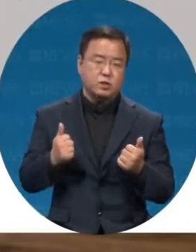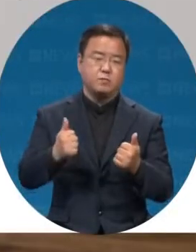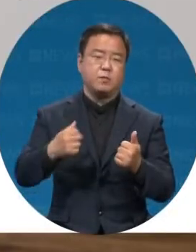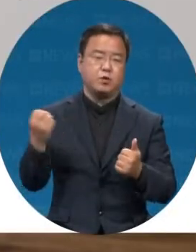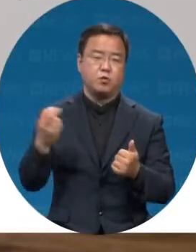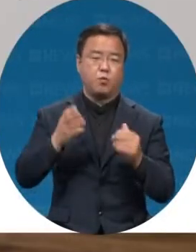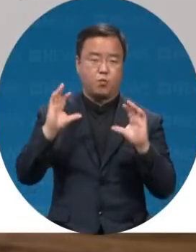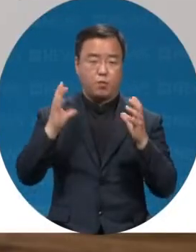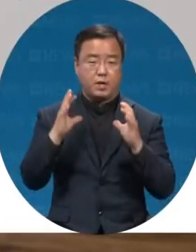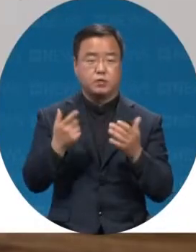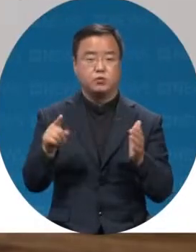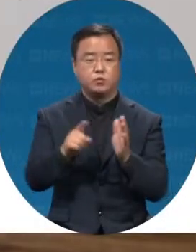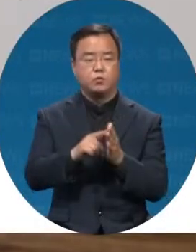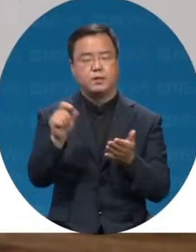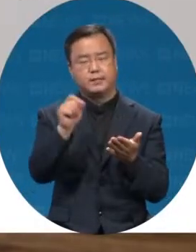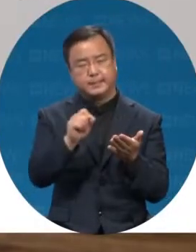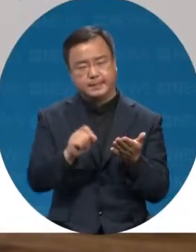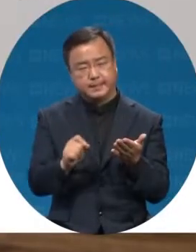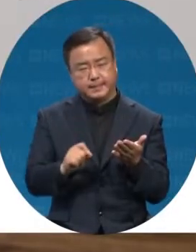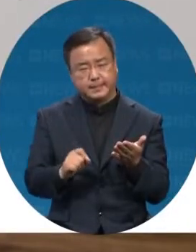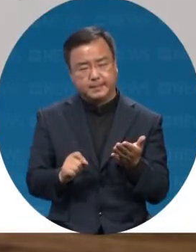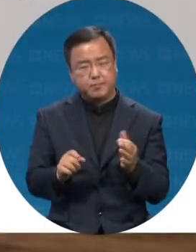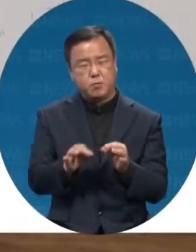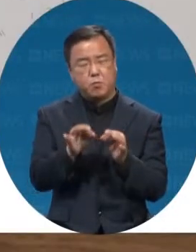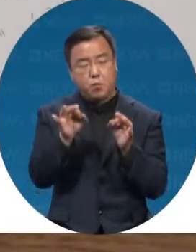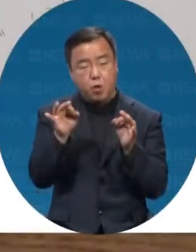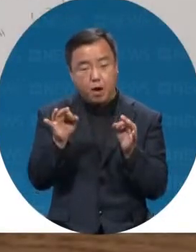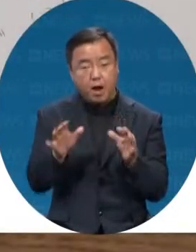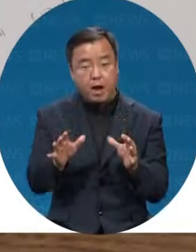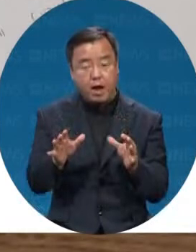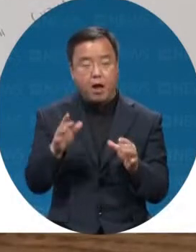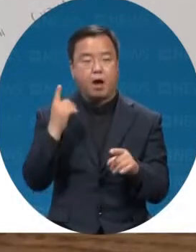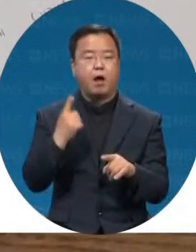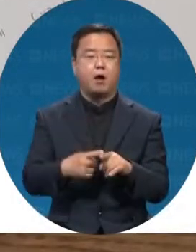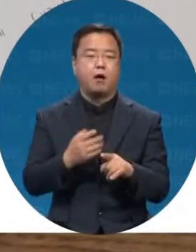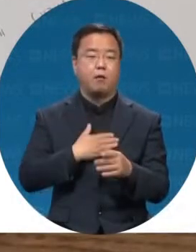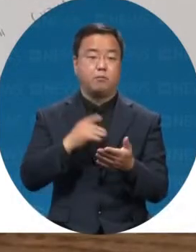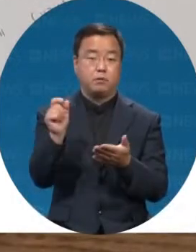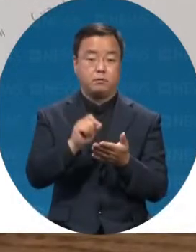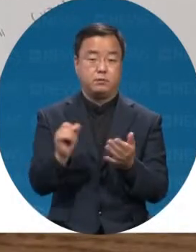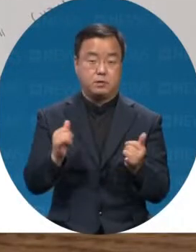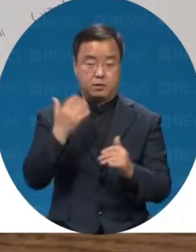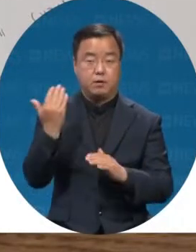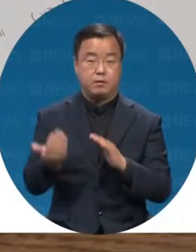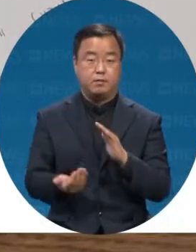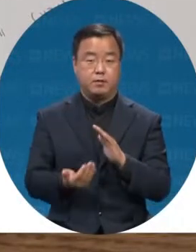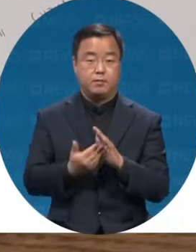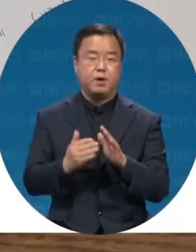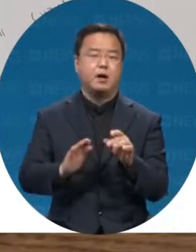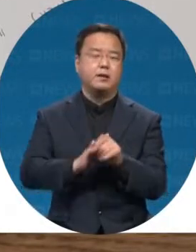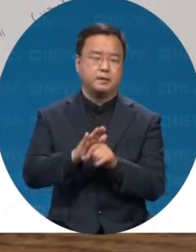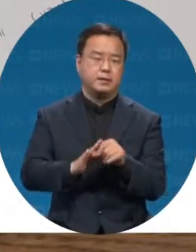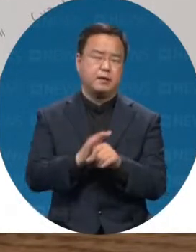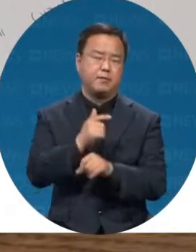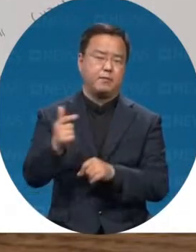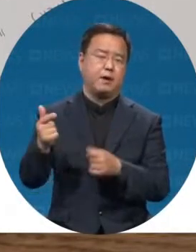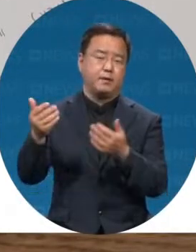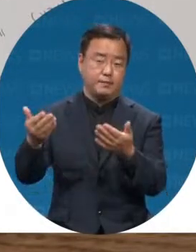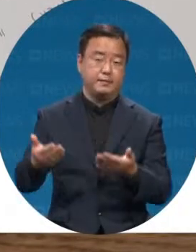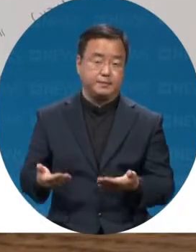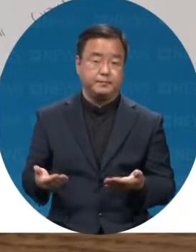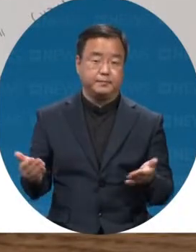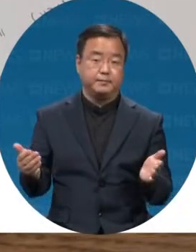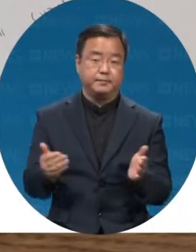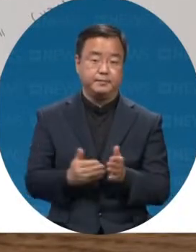아이들을 위해서 글을 이렇게 오랫동안 쓰다 보니까 어느 순간 제가 작가가 되어 있었고 또 이렇게 큰 사랑을 받게 됐던